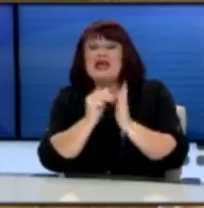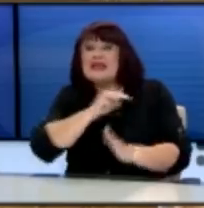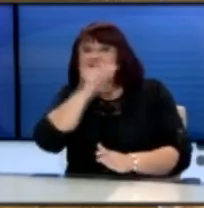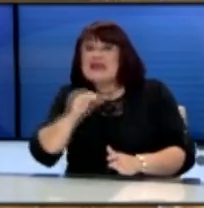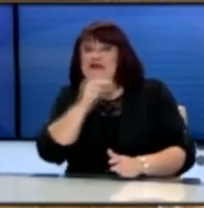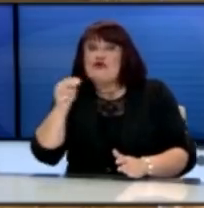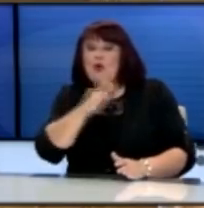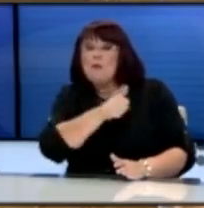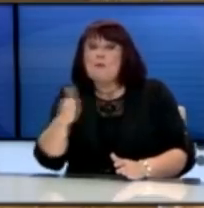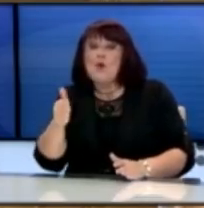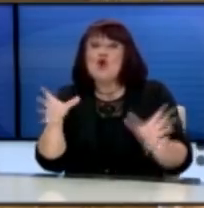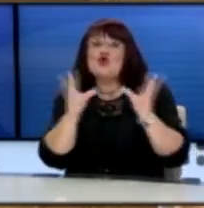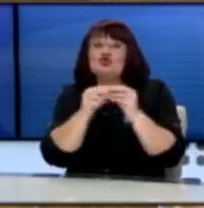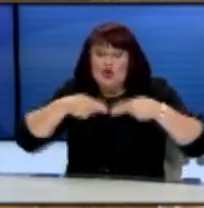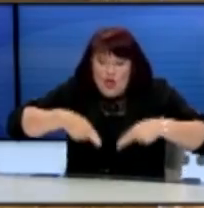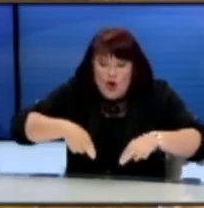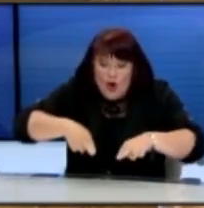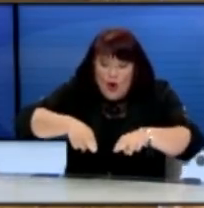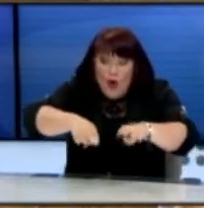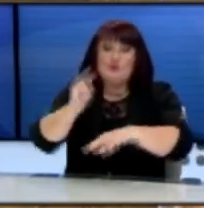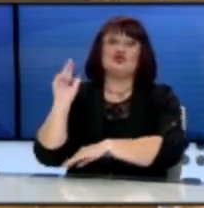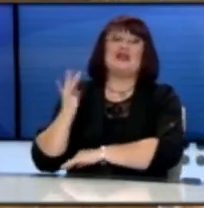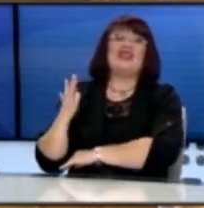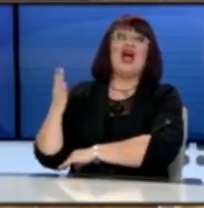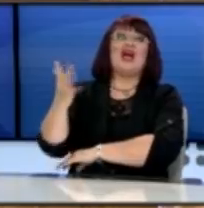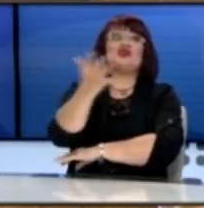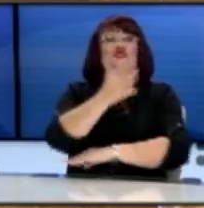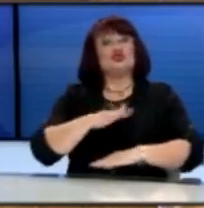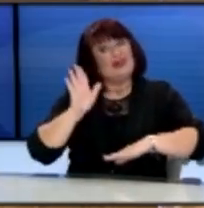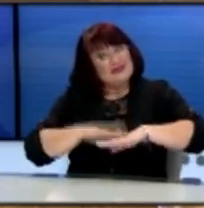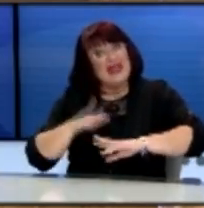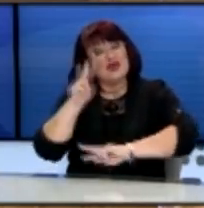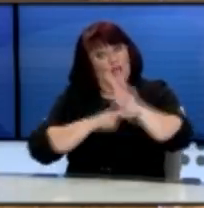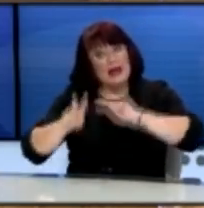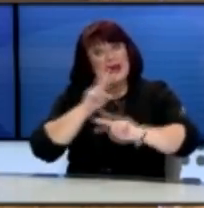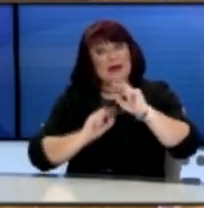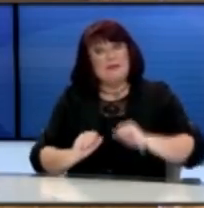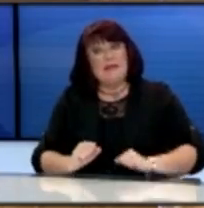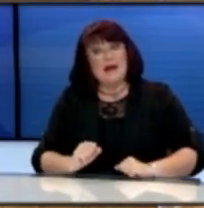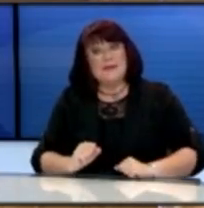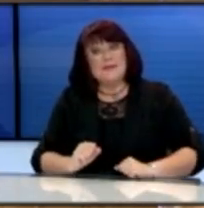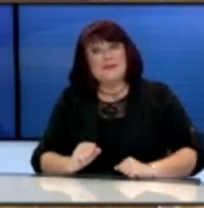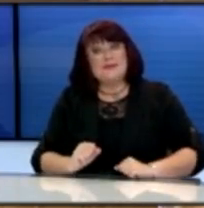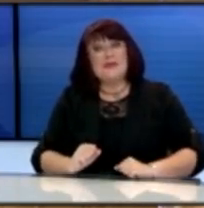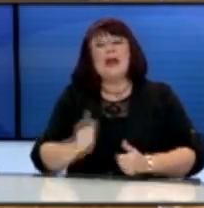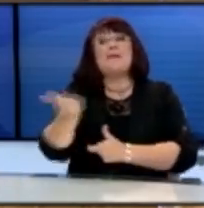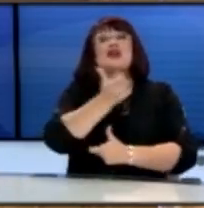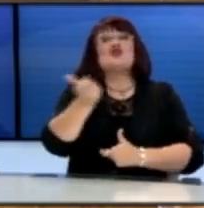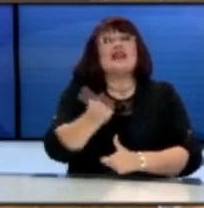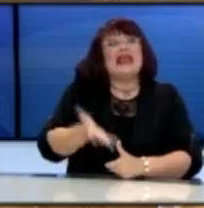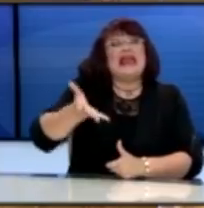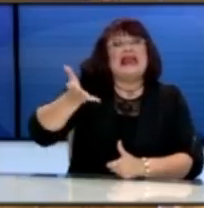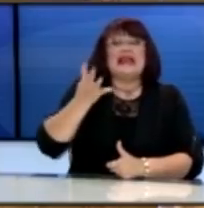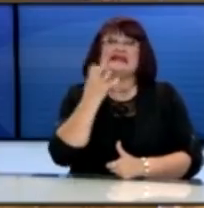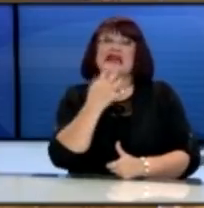ευρώ για δασικούς δρόμους. Η κλιματική κρίση φταίει που ο μέσος όρος ηλικίας των πυροσβεστών